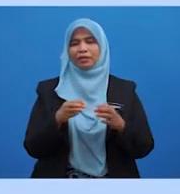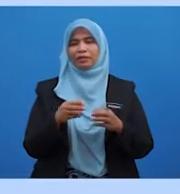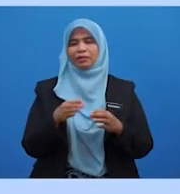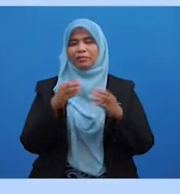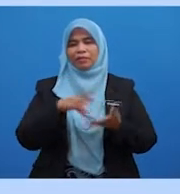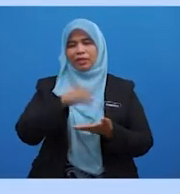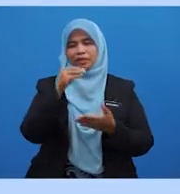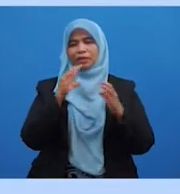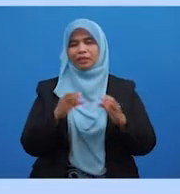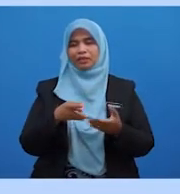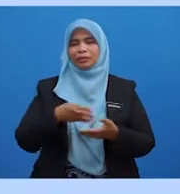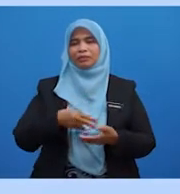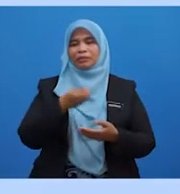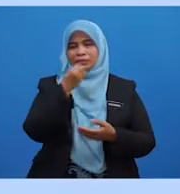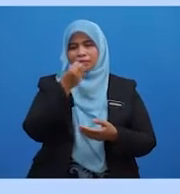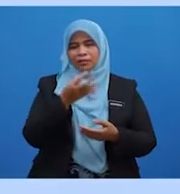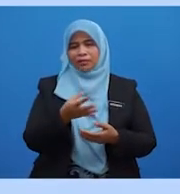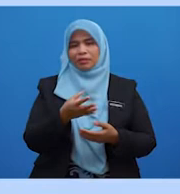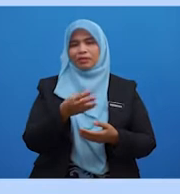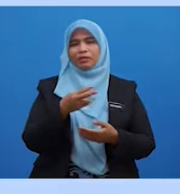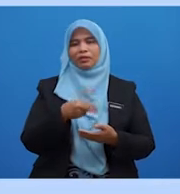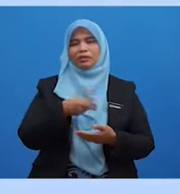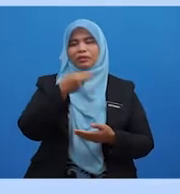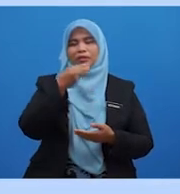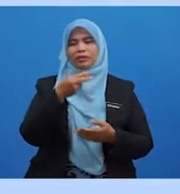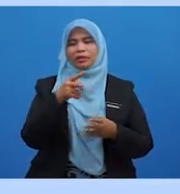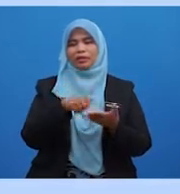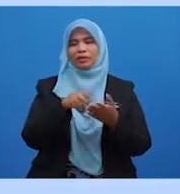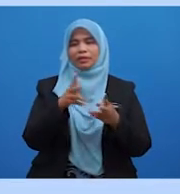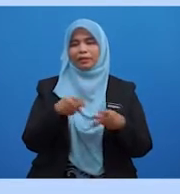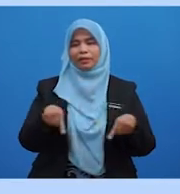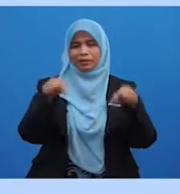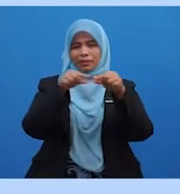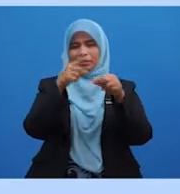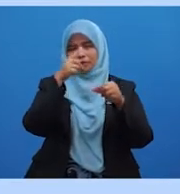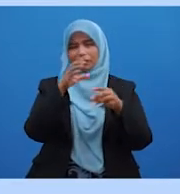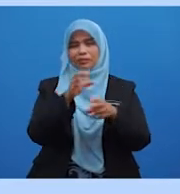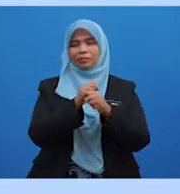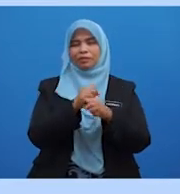melakukan lontaran. Keadaan ini penting untuk mendapatkan lontaran yang baik.